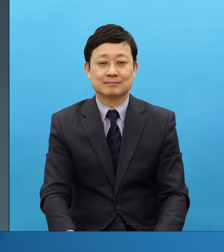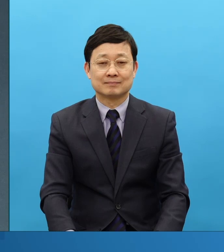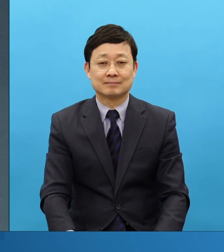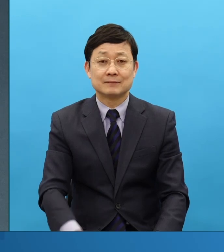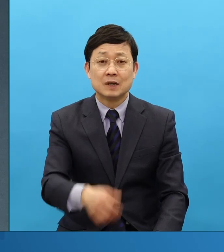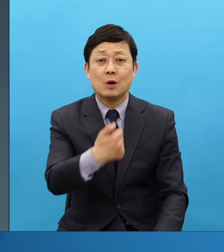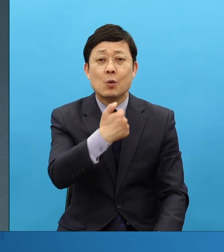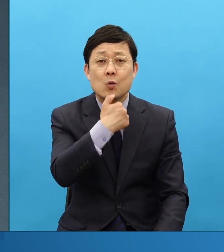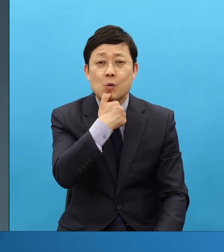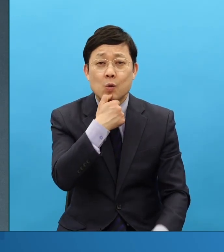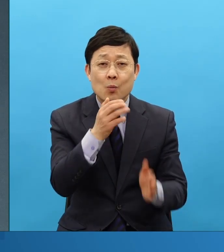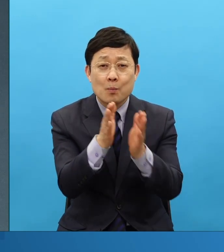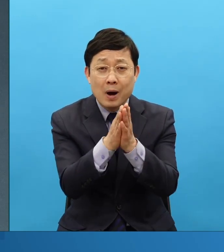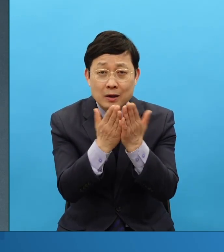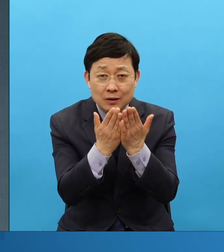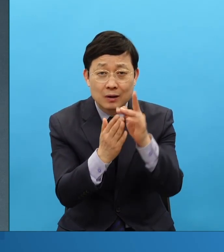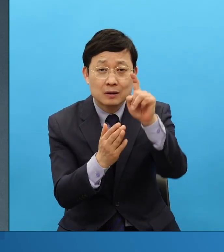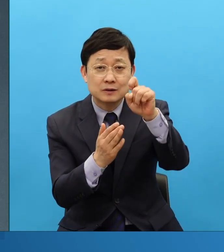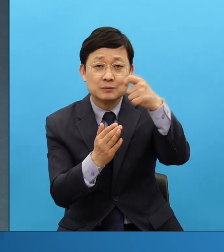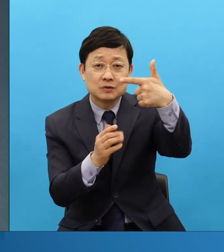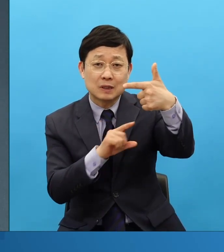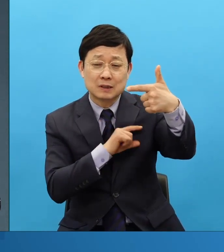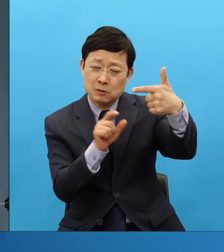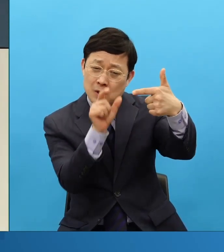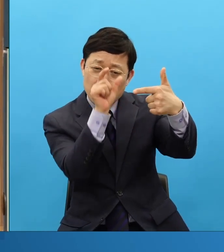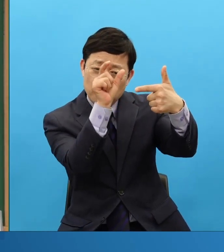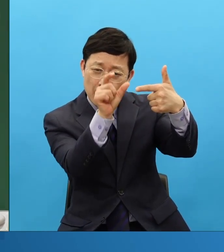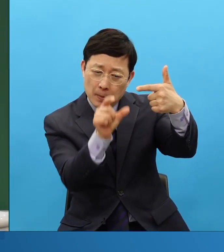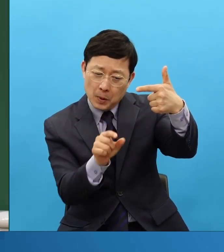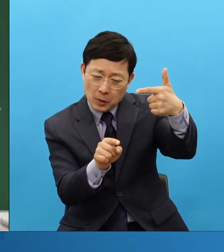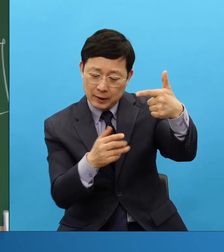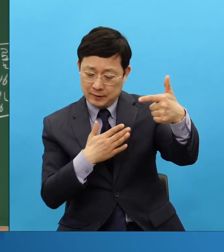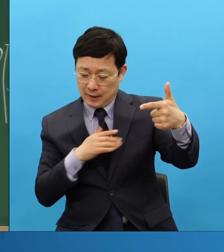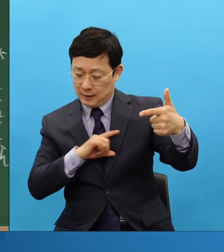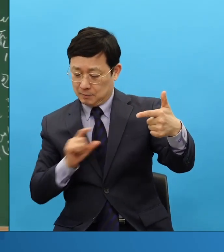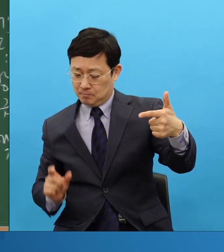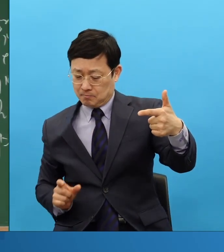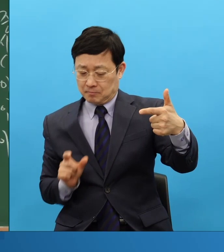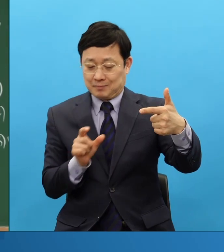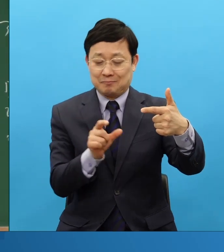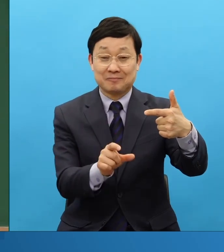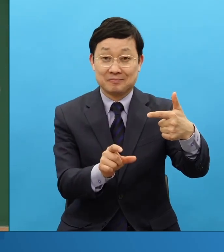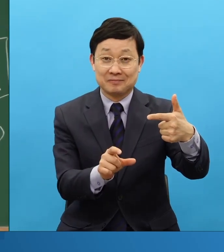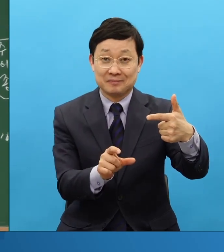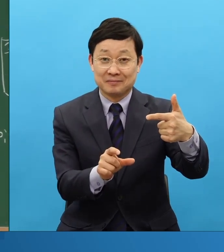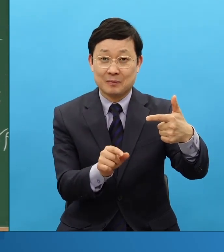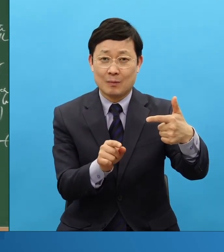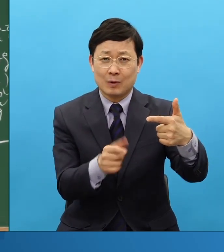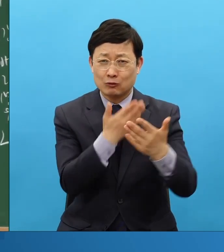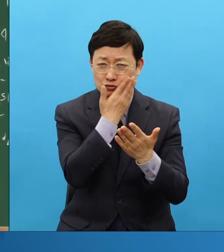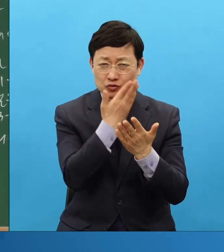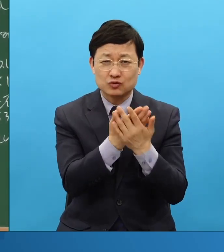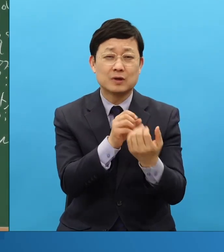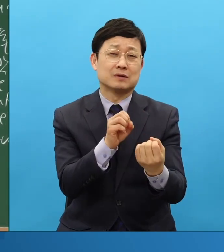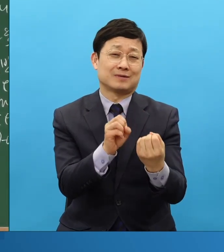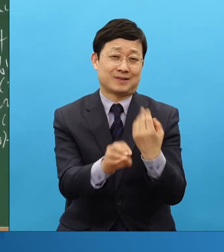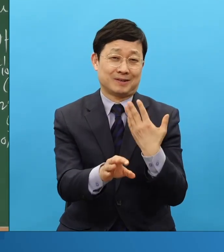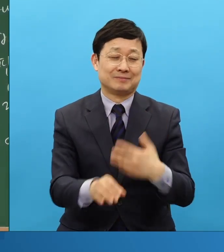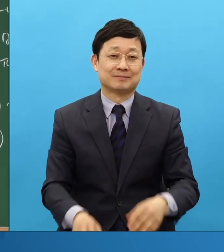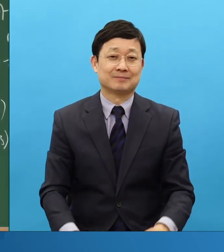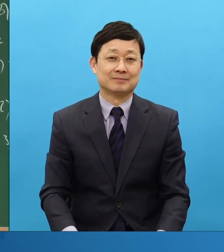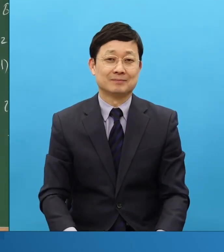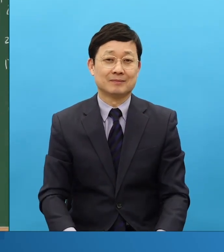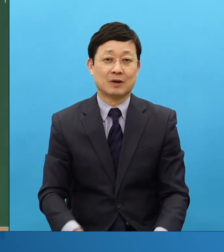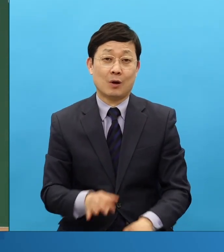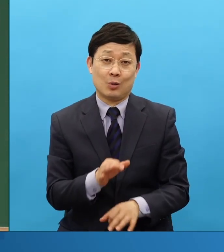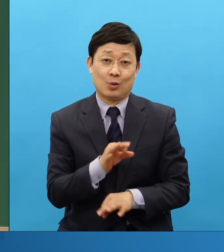로마 16장 시간표 속에 딱 들어간 거예요. And this is world evangelization being within the time schedule of 네. Romans chapter 16. 이런 놀라운